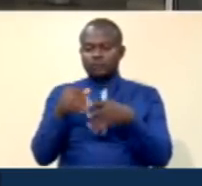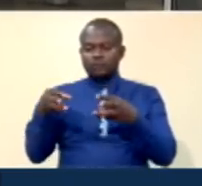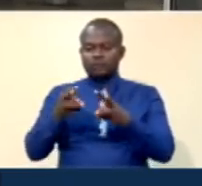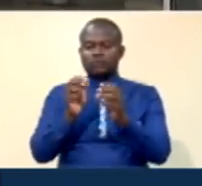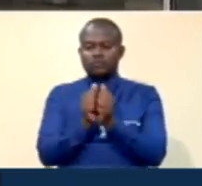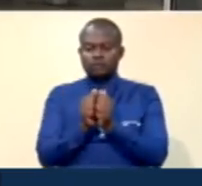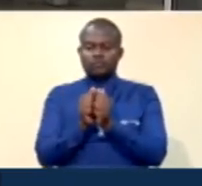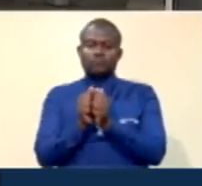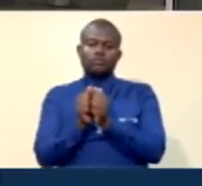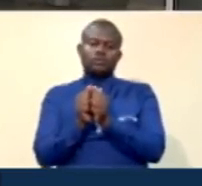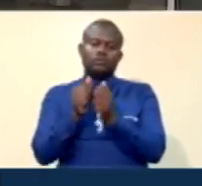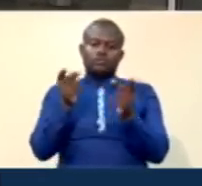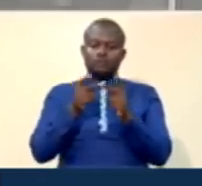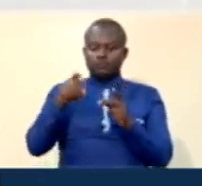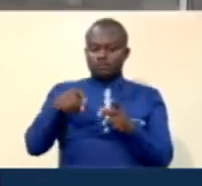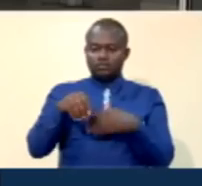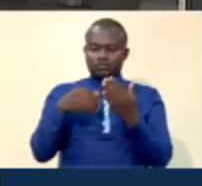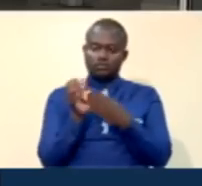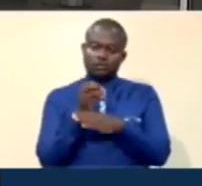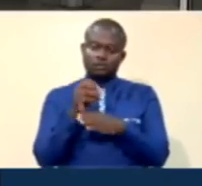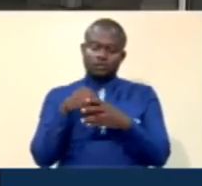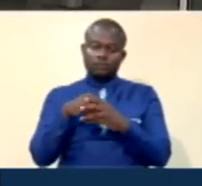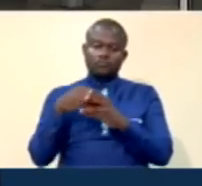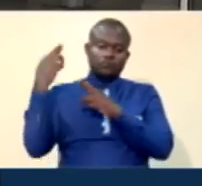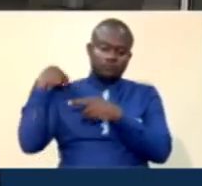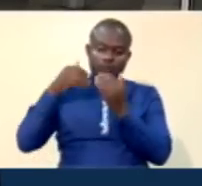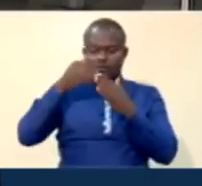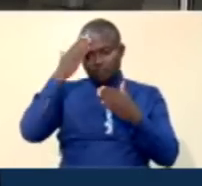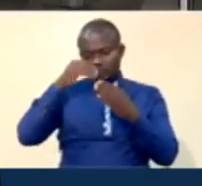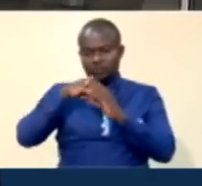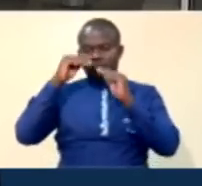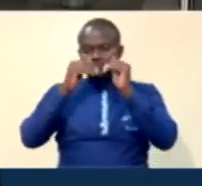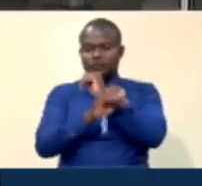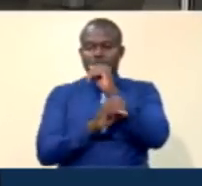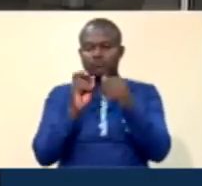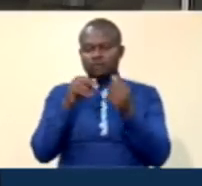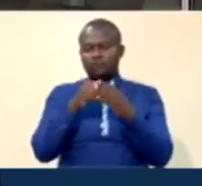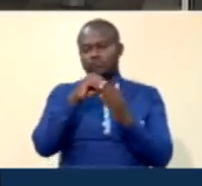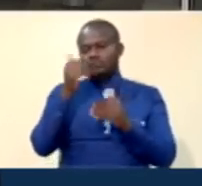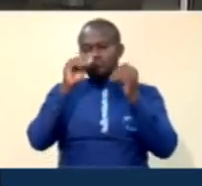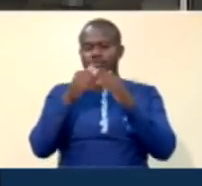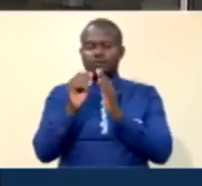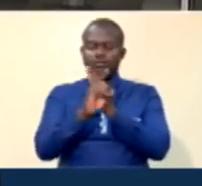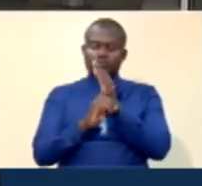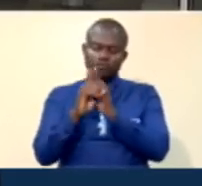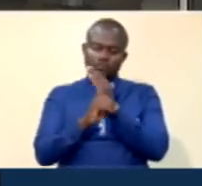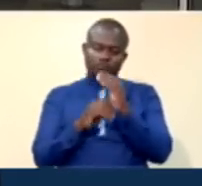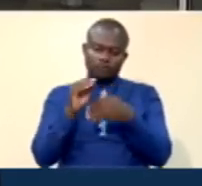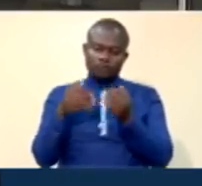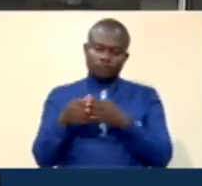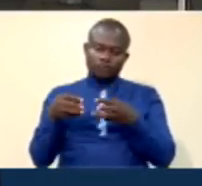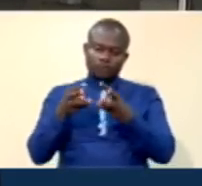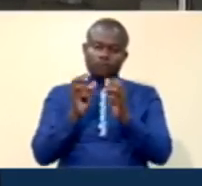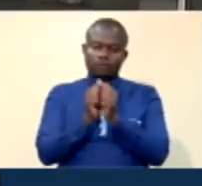buryo aho bikenewe inama n'inshingano izwi yaba ari ku rwego rw'igihugu cyangwa se iziri ku rwego rw'akarere, ku